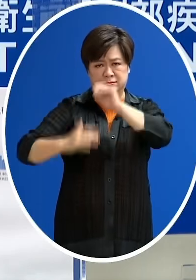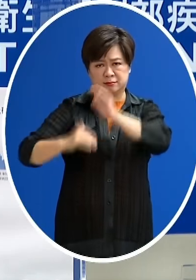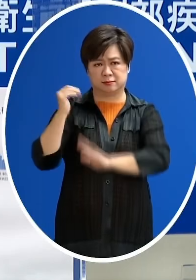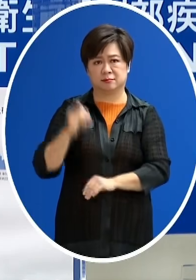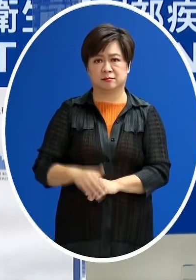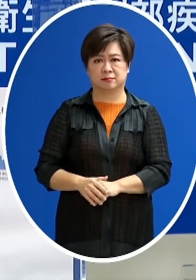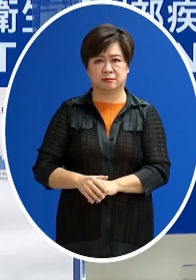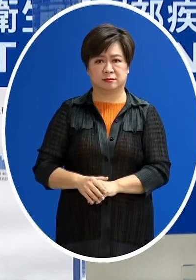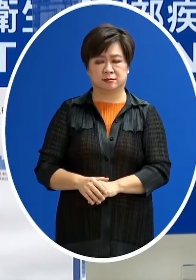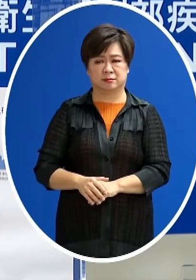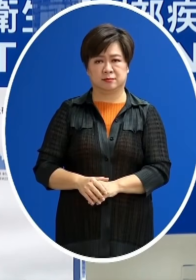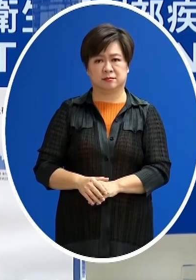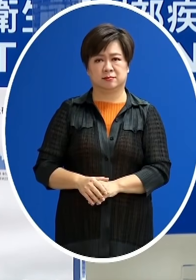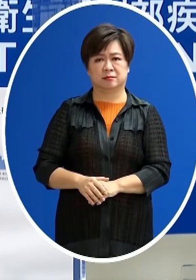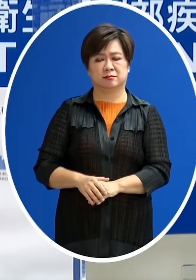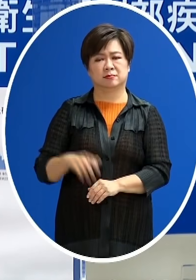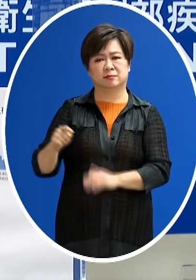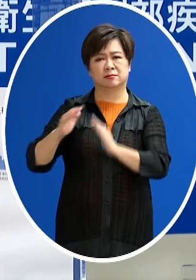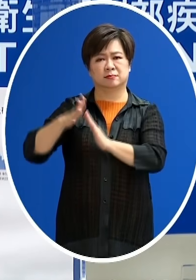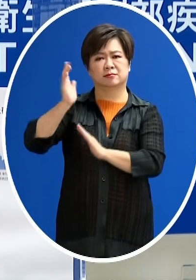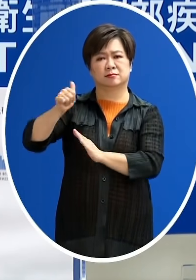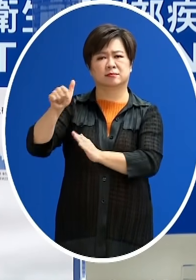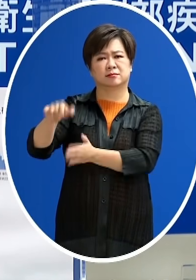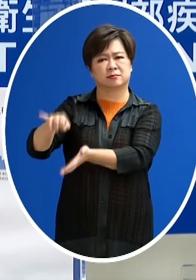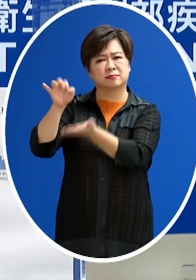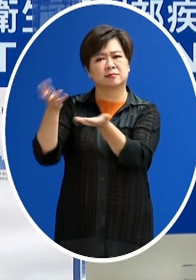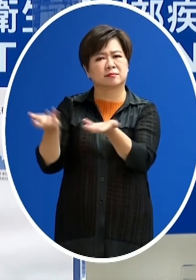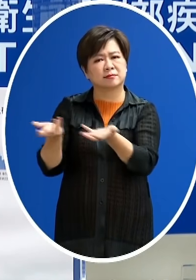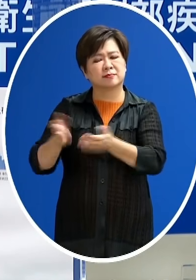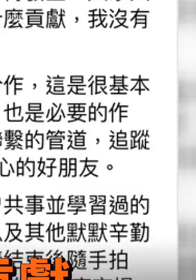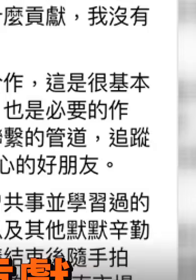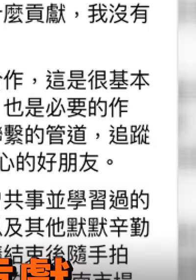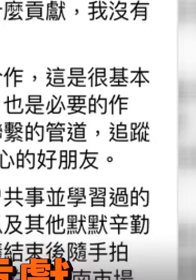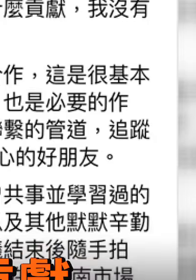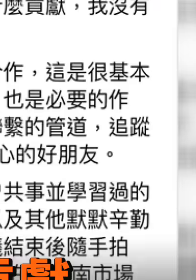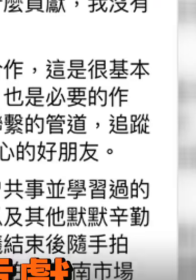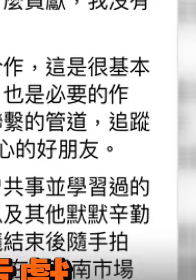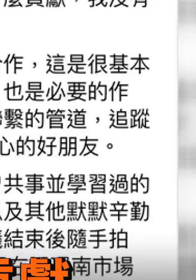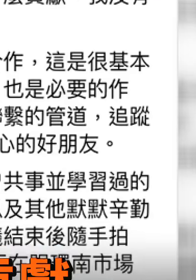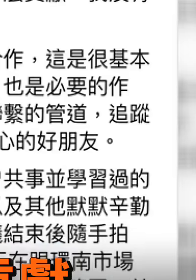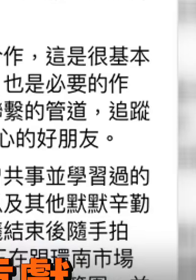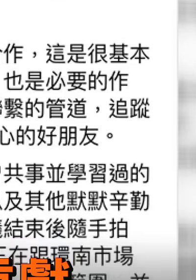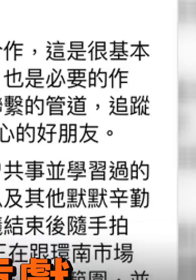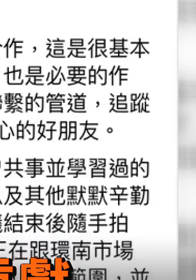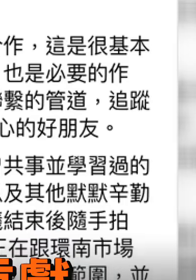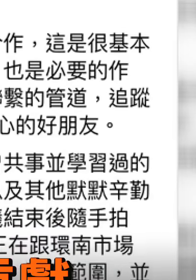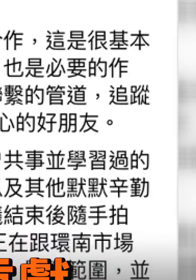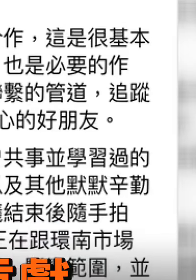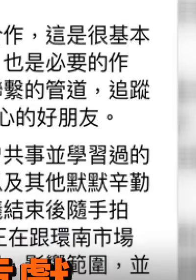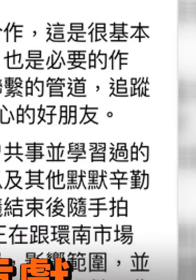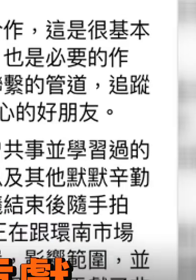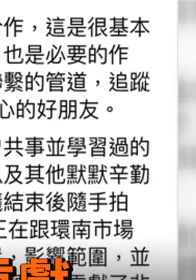那如果针对个人讲这样子的话，那我觉得就有一点不够厚道。